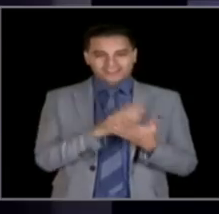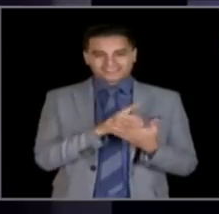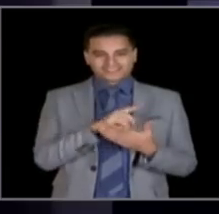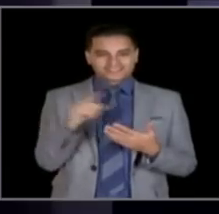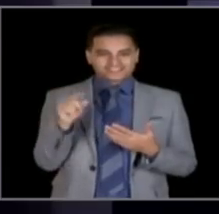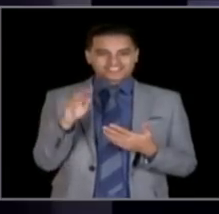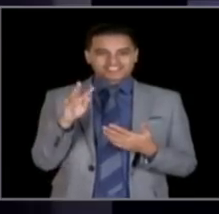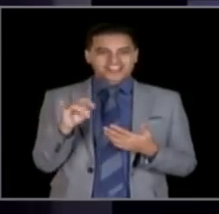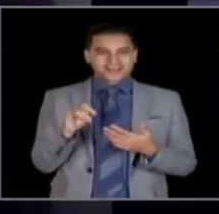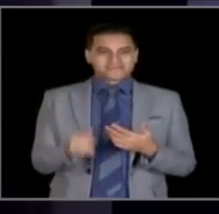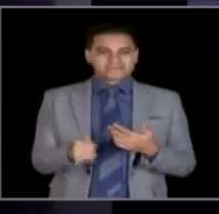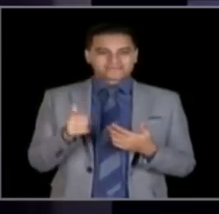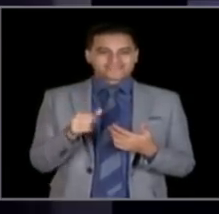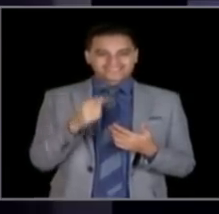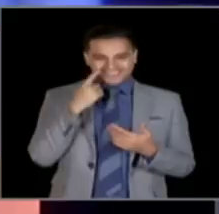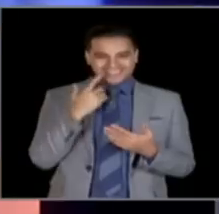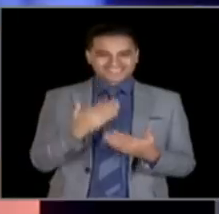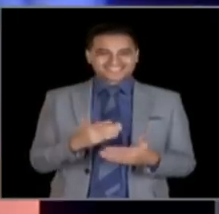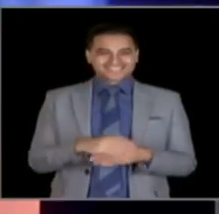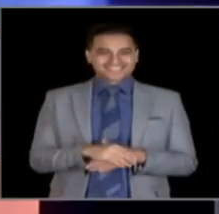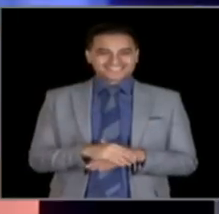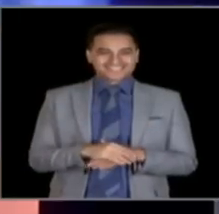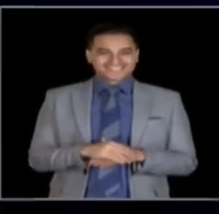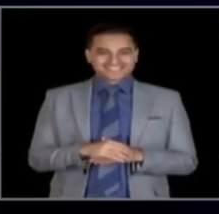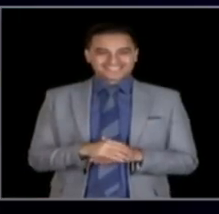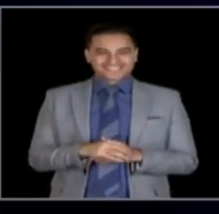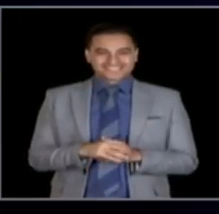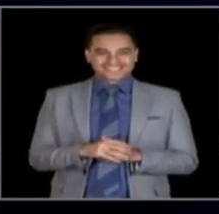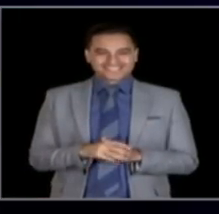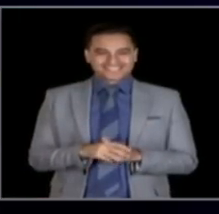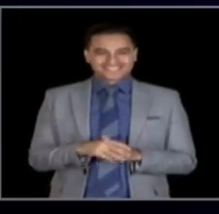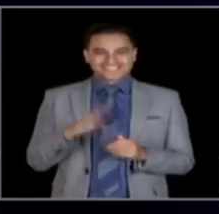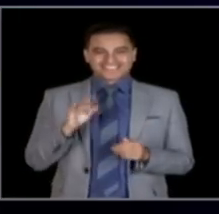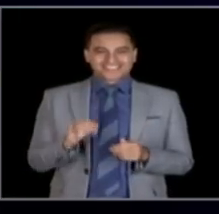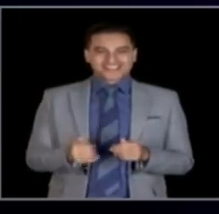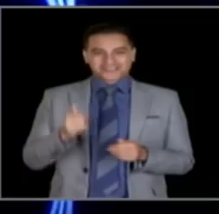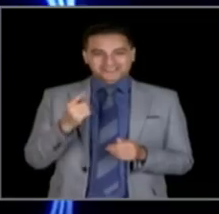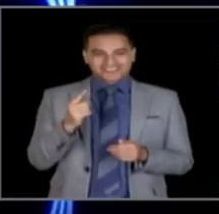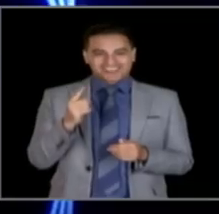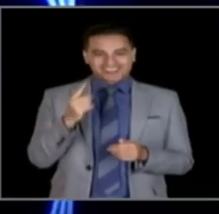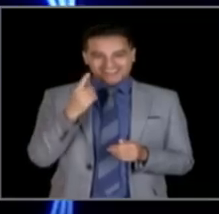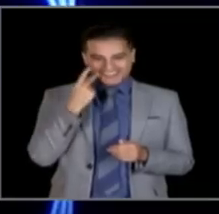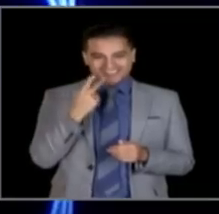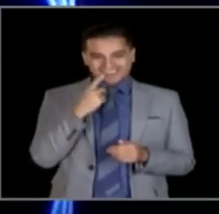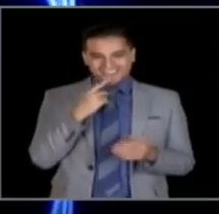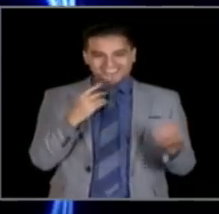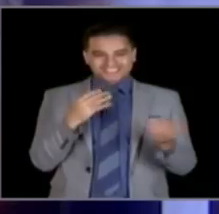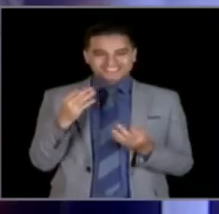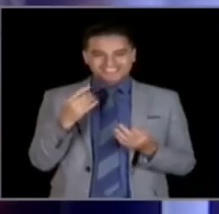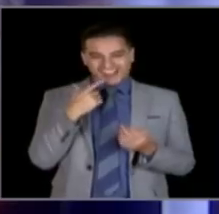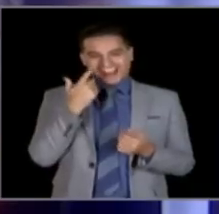شيماء هنشوف. هنشوف. خلينا نشوف. بتهدد.